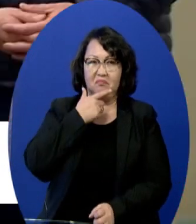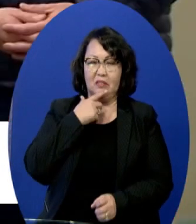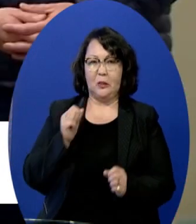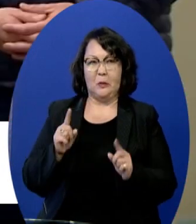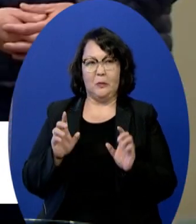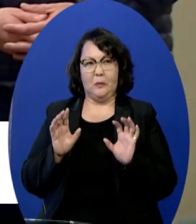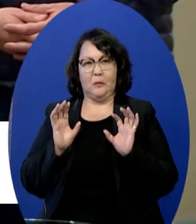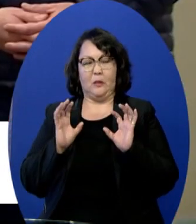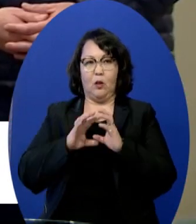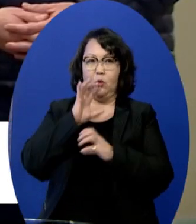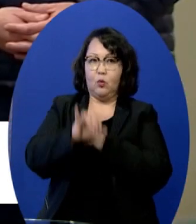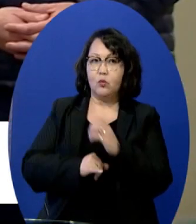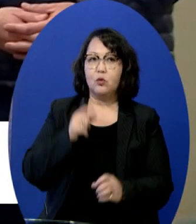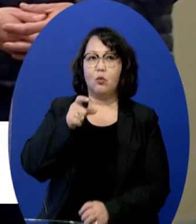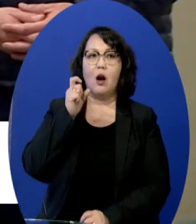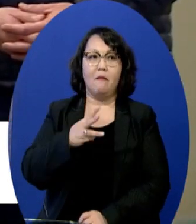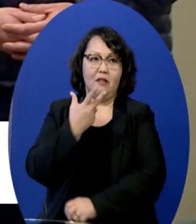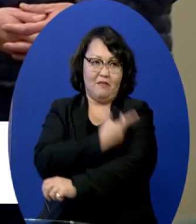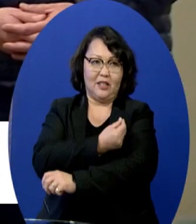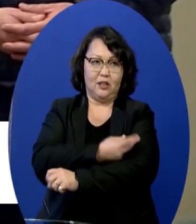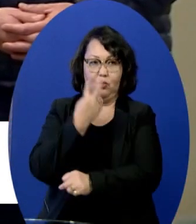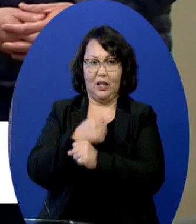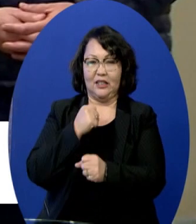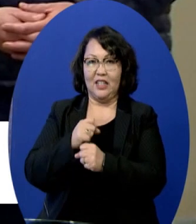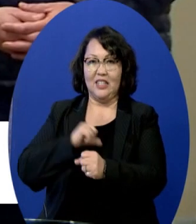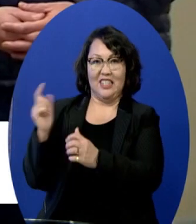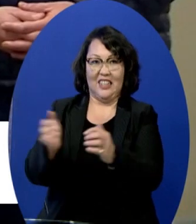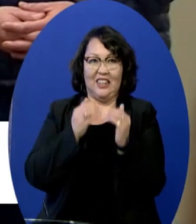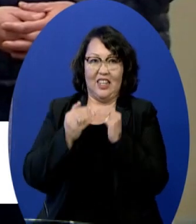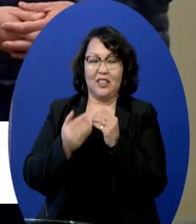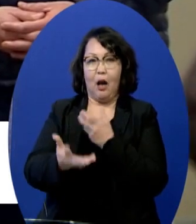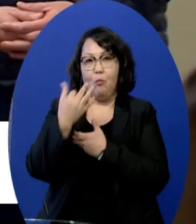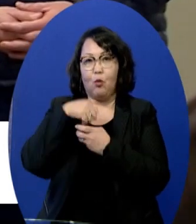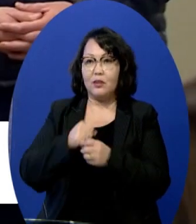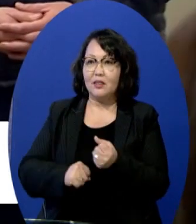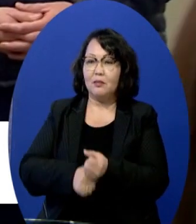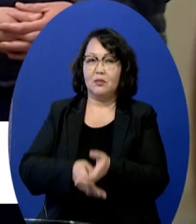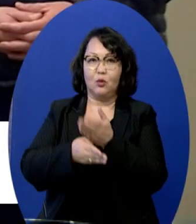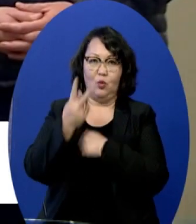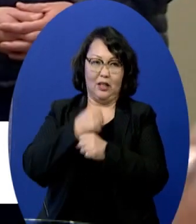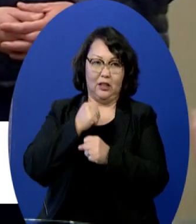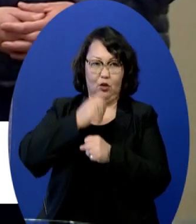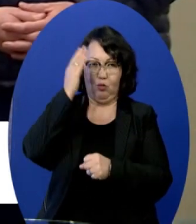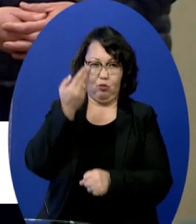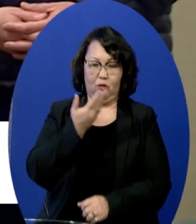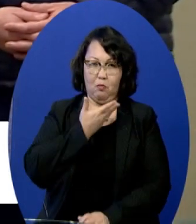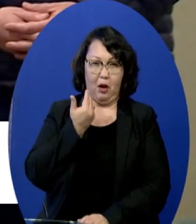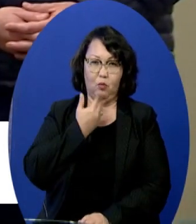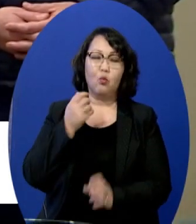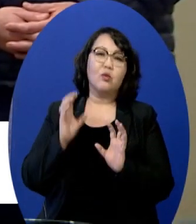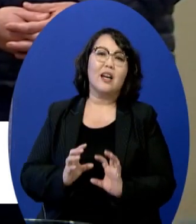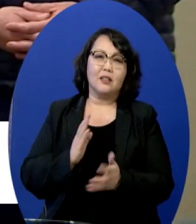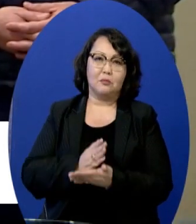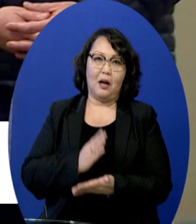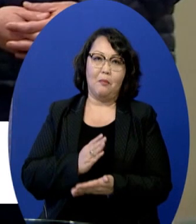улж дэлхийн нийт хүн амыг вакцины жүлэлтэнд тэгш хамруулах асуудал тодорхойгүй нөхцөлд байгааг мэргэжилтнүүд сануулж байна.